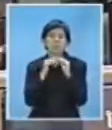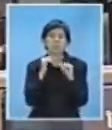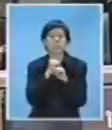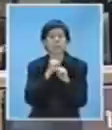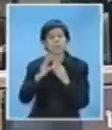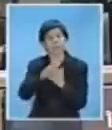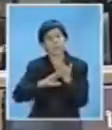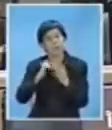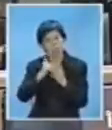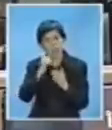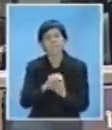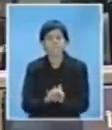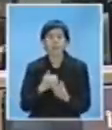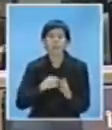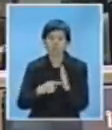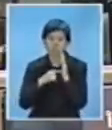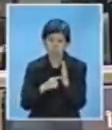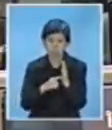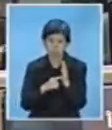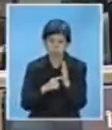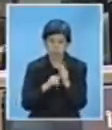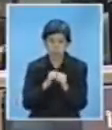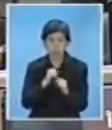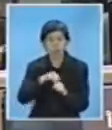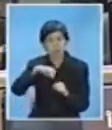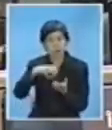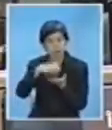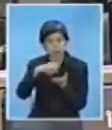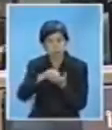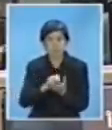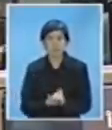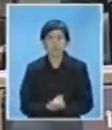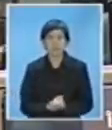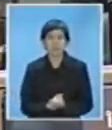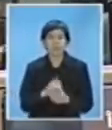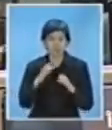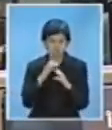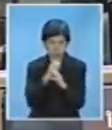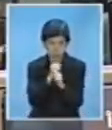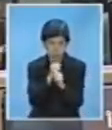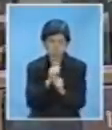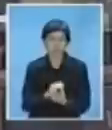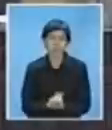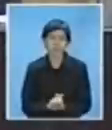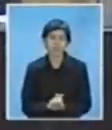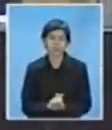ไทยได้ดีกว่าดังตัวอย่างของกรณีเกาะกูดที่ได้เรียนไว ้ช่วยสรุปด้วยครับ